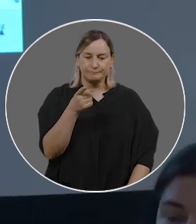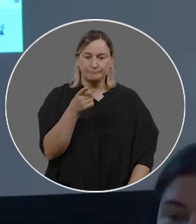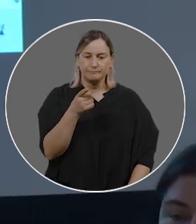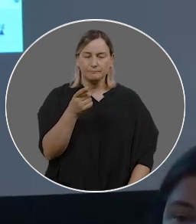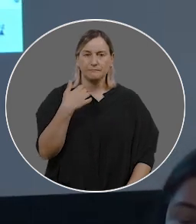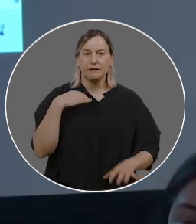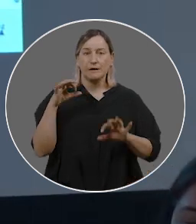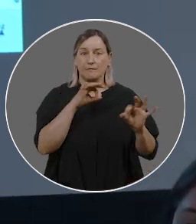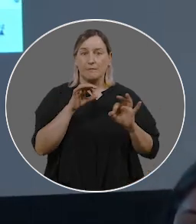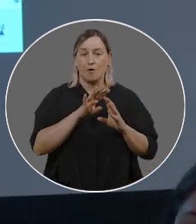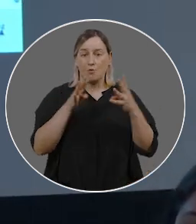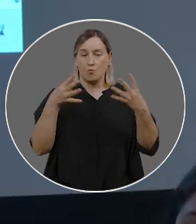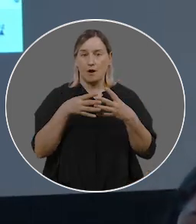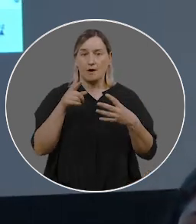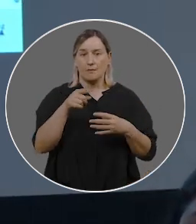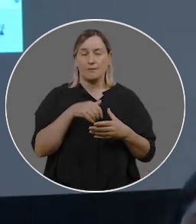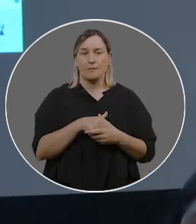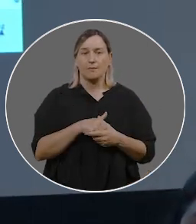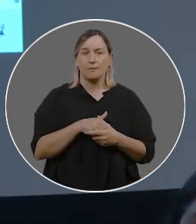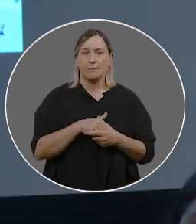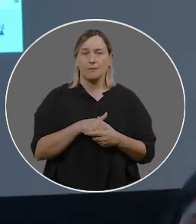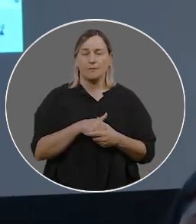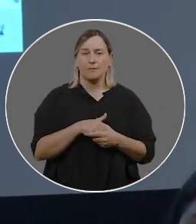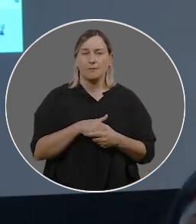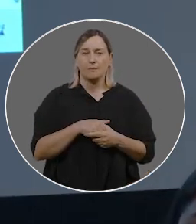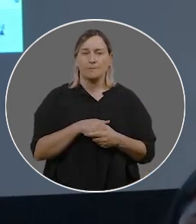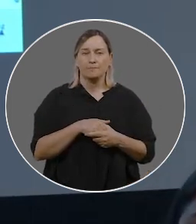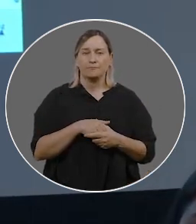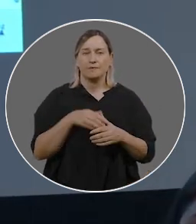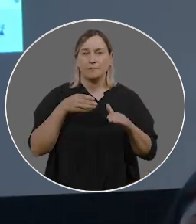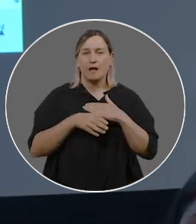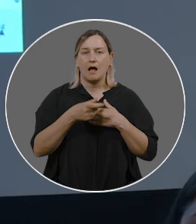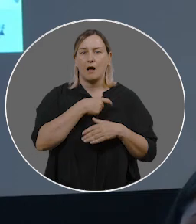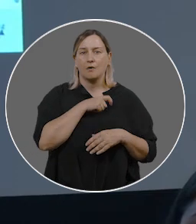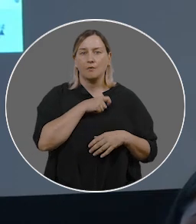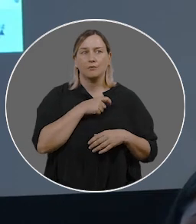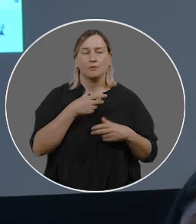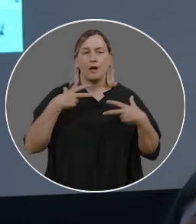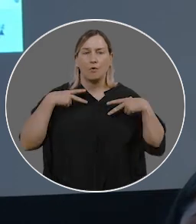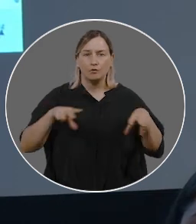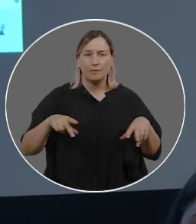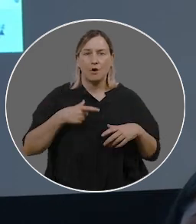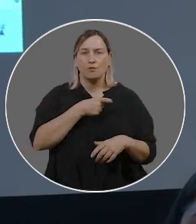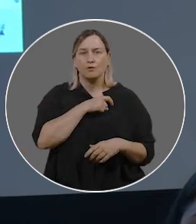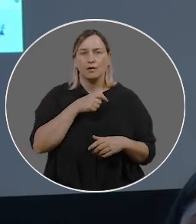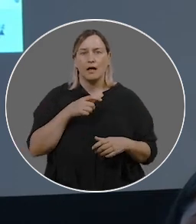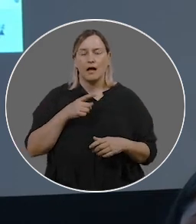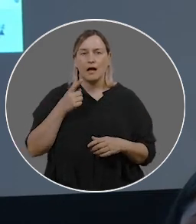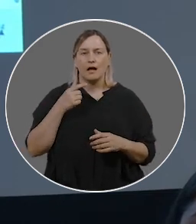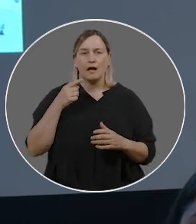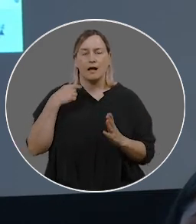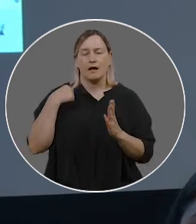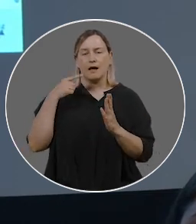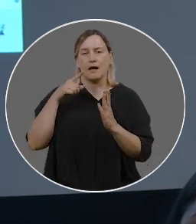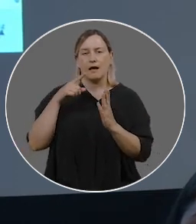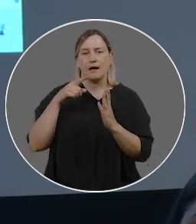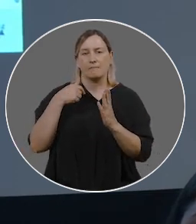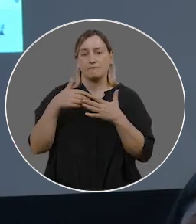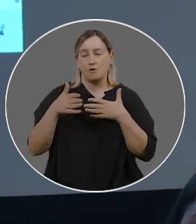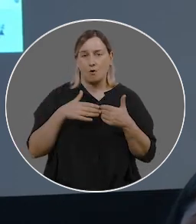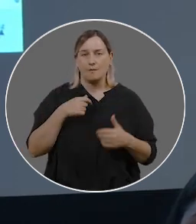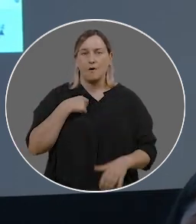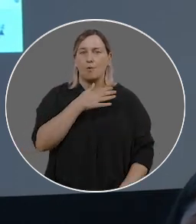web, hem parlat d'una auditoria automàtica i d'una manual que hauria d'anar prèvia. M'agradaria tenir una mica